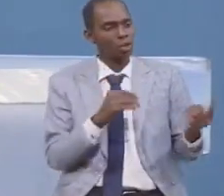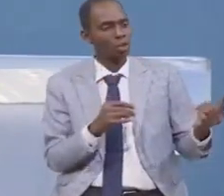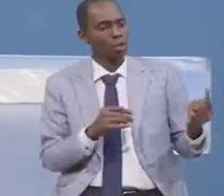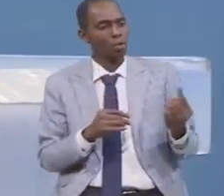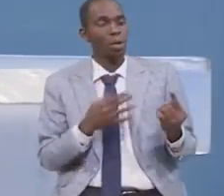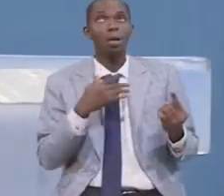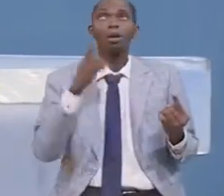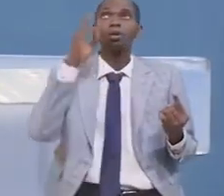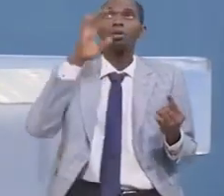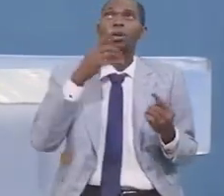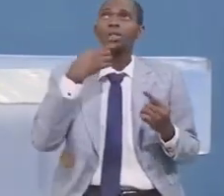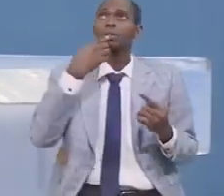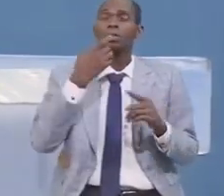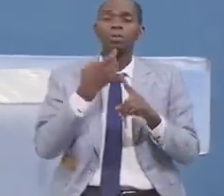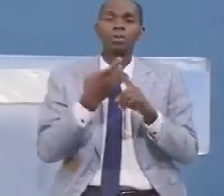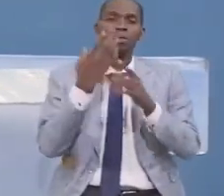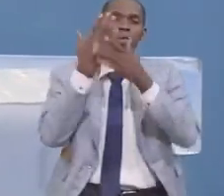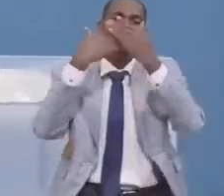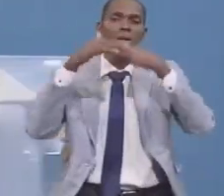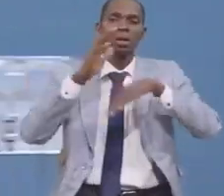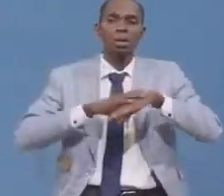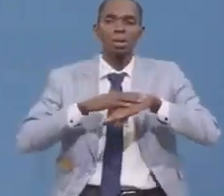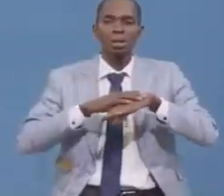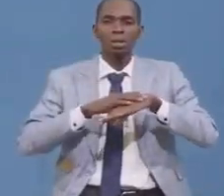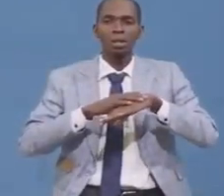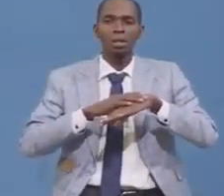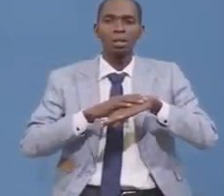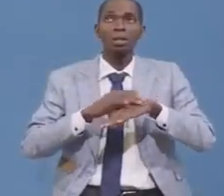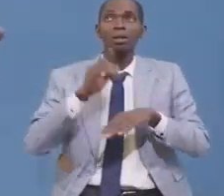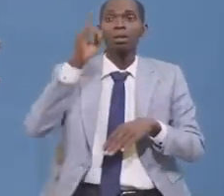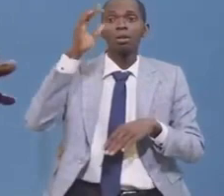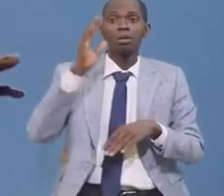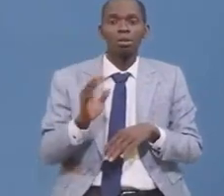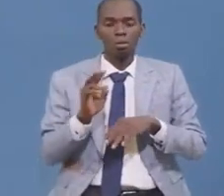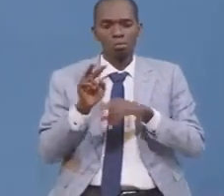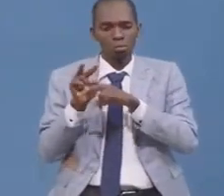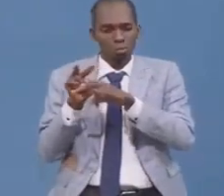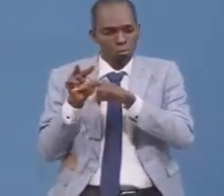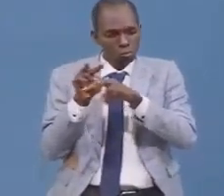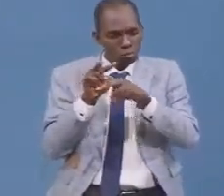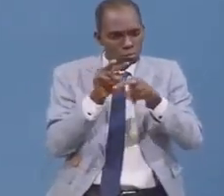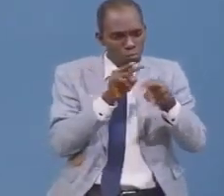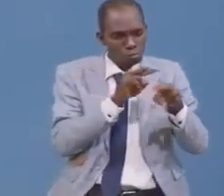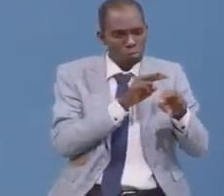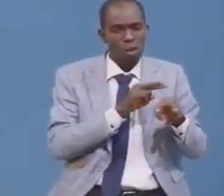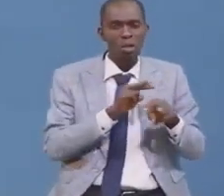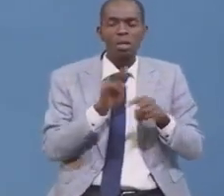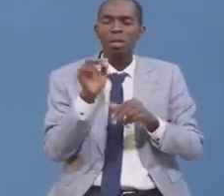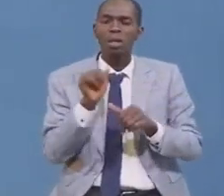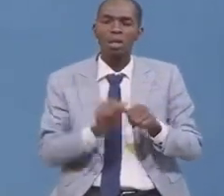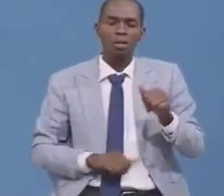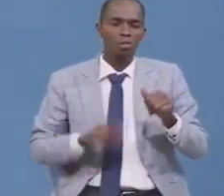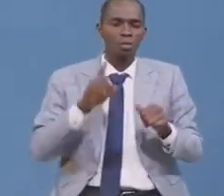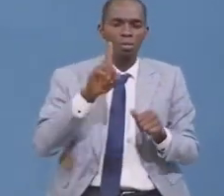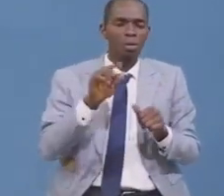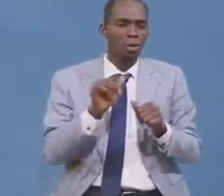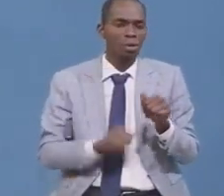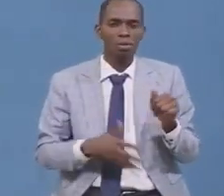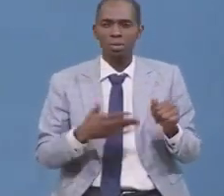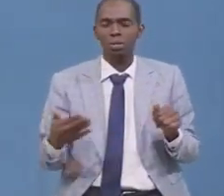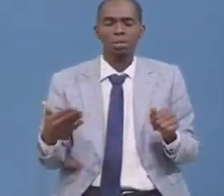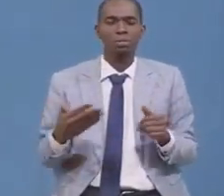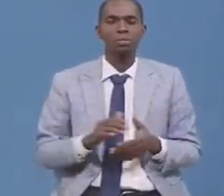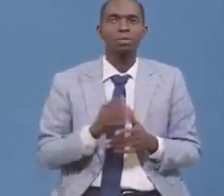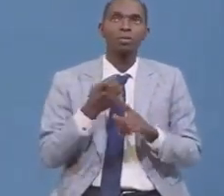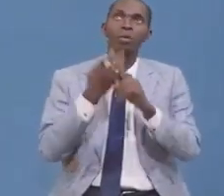from heaven. దేవుడు పరలోకం నుంచి చెప్తున్నాడు. God monitors everything, everyone from heaven. దేవుడు పరలోకం నుంచి